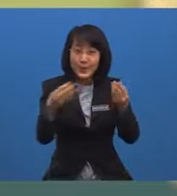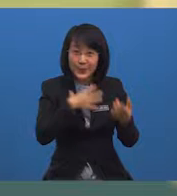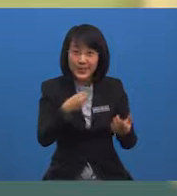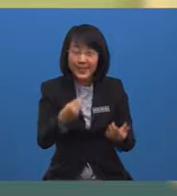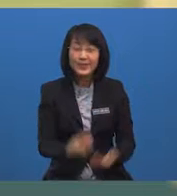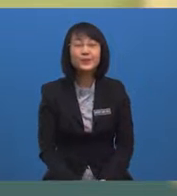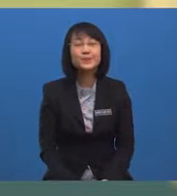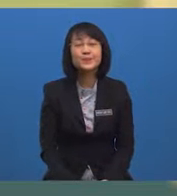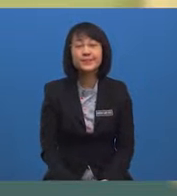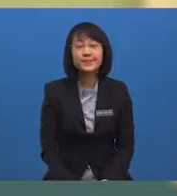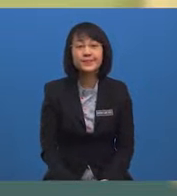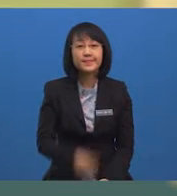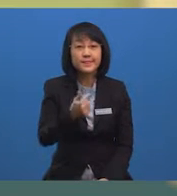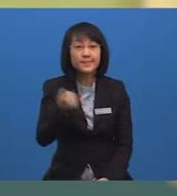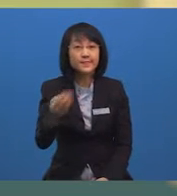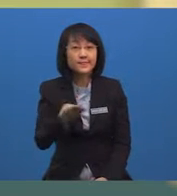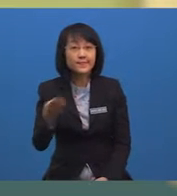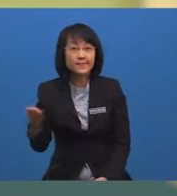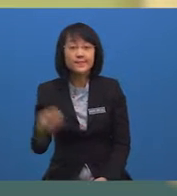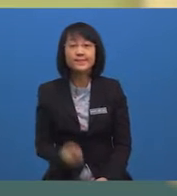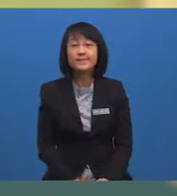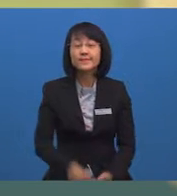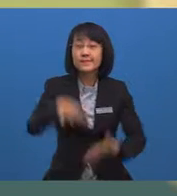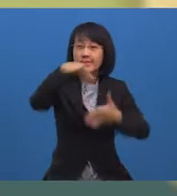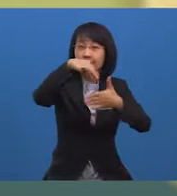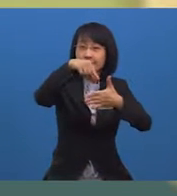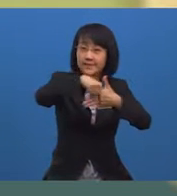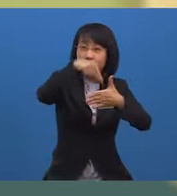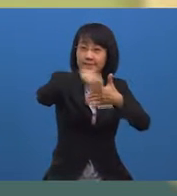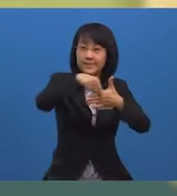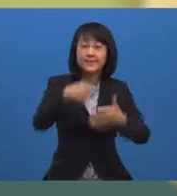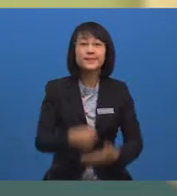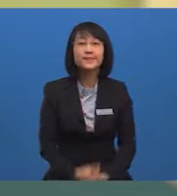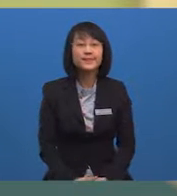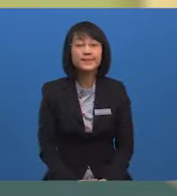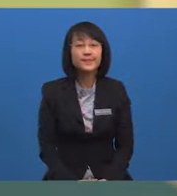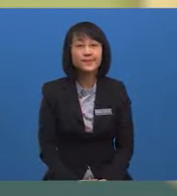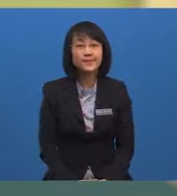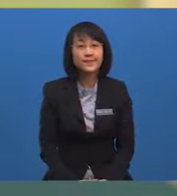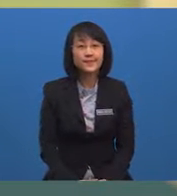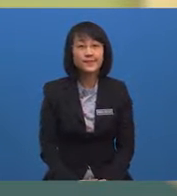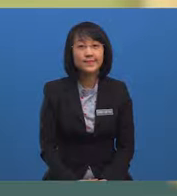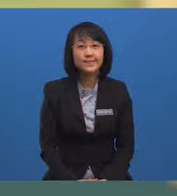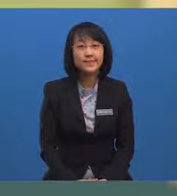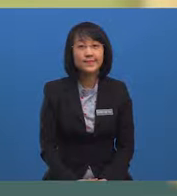bahan yang diperlukan ialah klip kertas. Klip kertas,